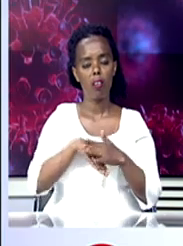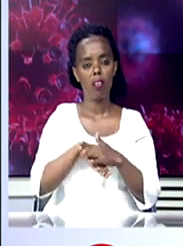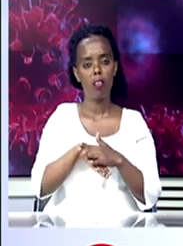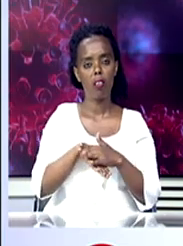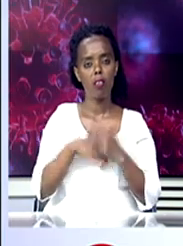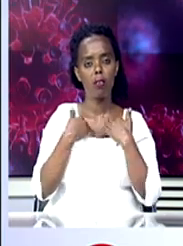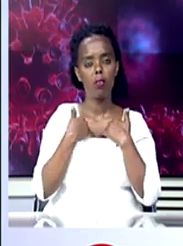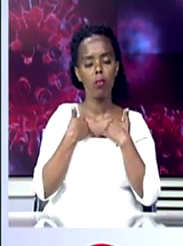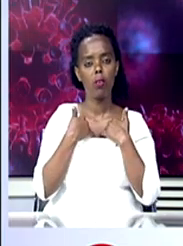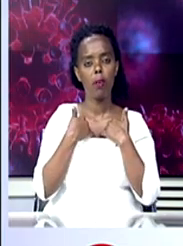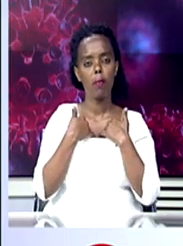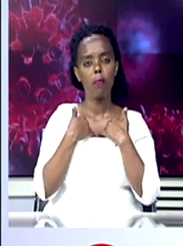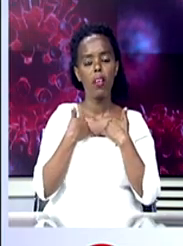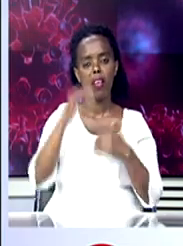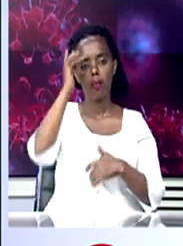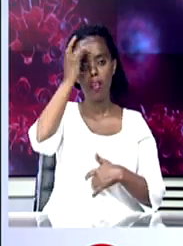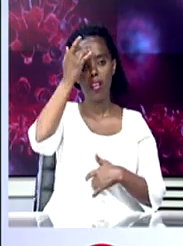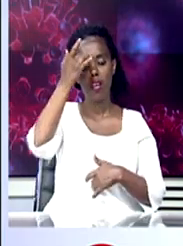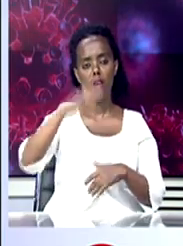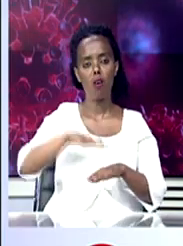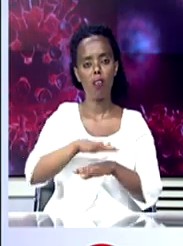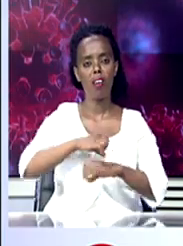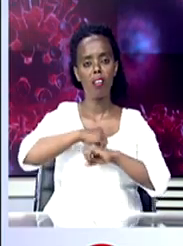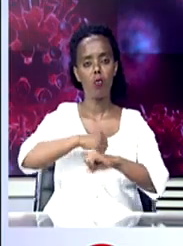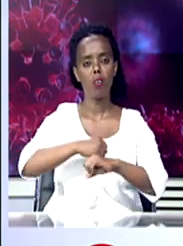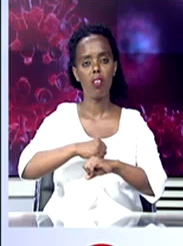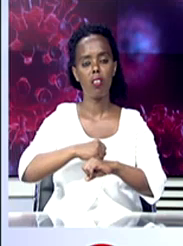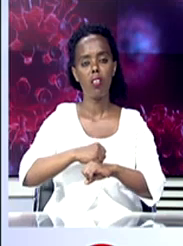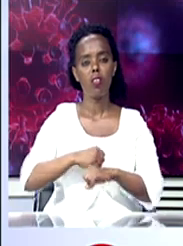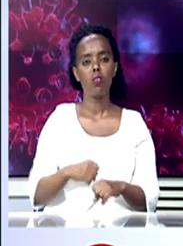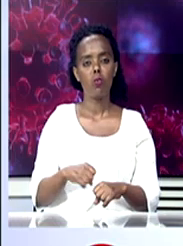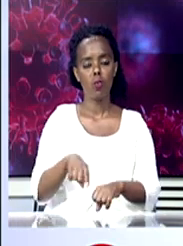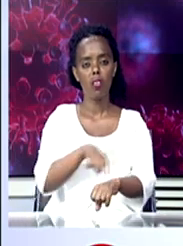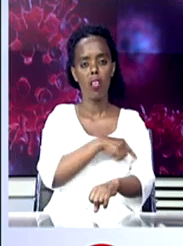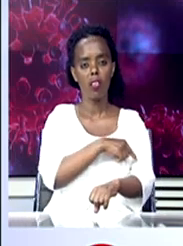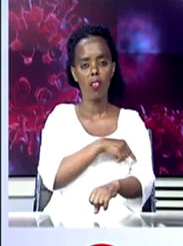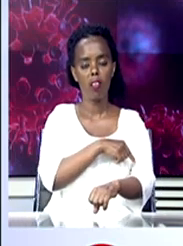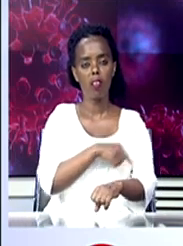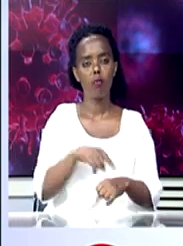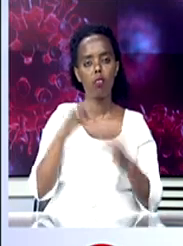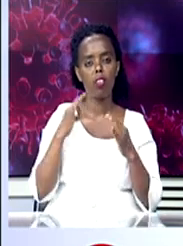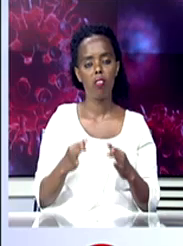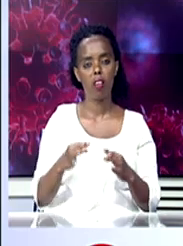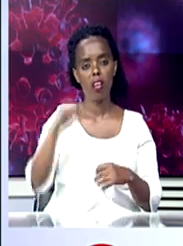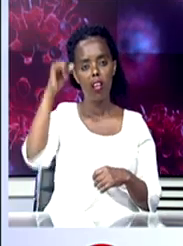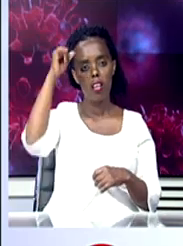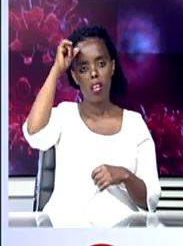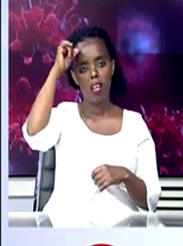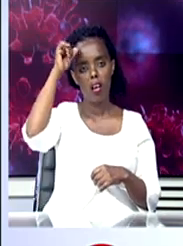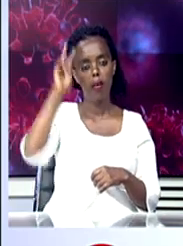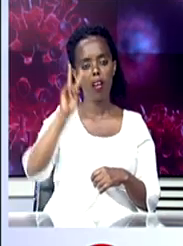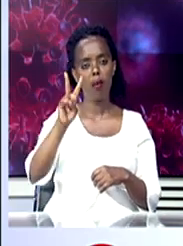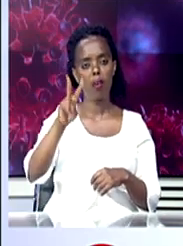jechuudha. Dhibee kana ofirraa ittisuudhaaf sooshaal distaansii murteessaadha. Nama lama